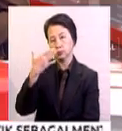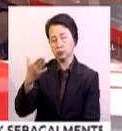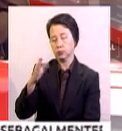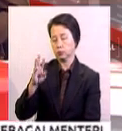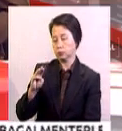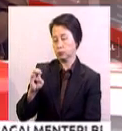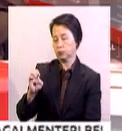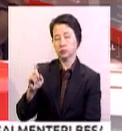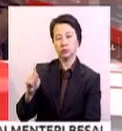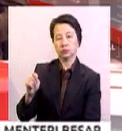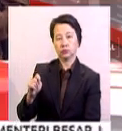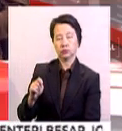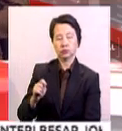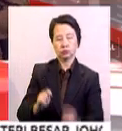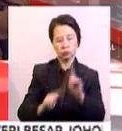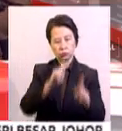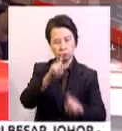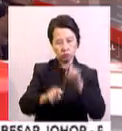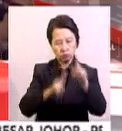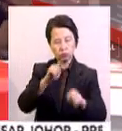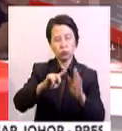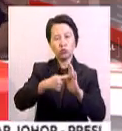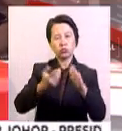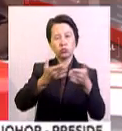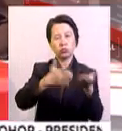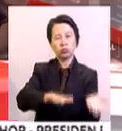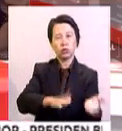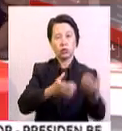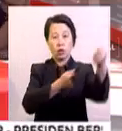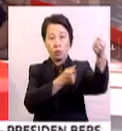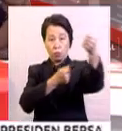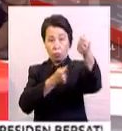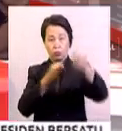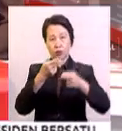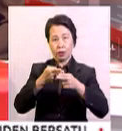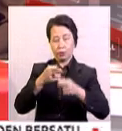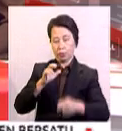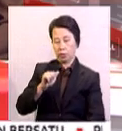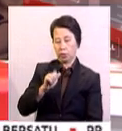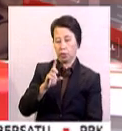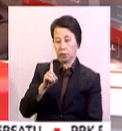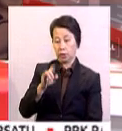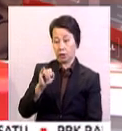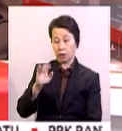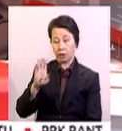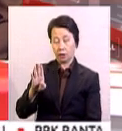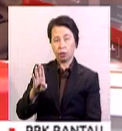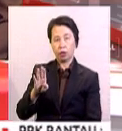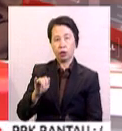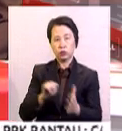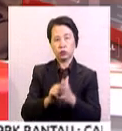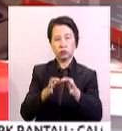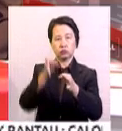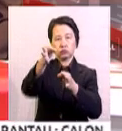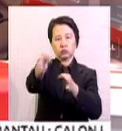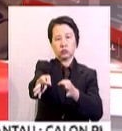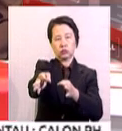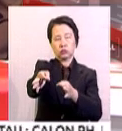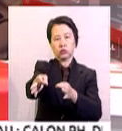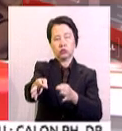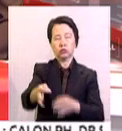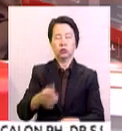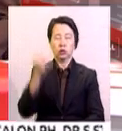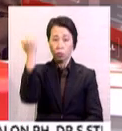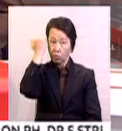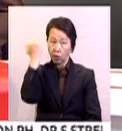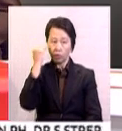Malaysia. Prosiding inquest menyiasat punca kematian anggota bomba Muhammad Adib Muhammad Kasim ditangguhkan hari ini. Mahkamah